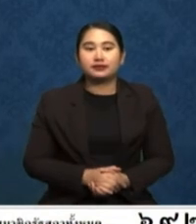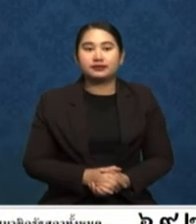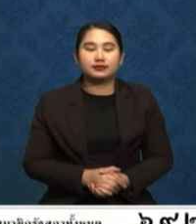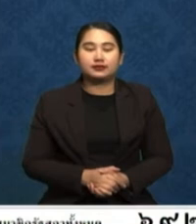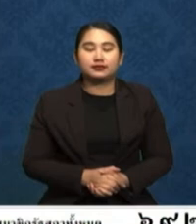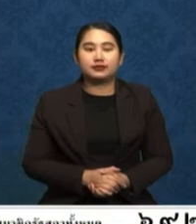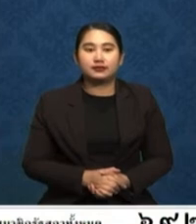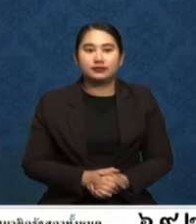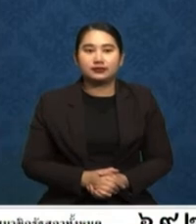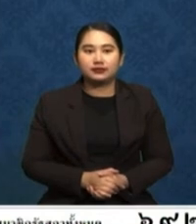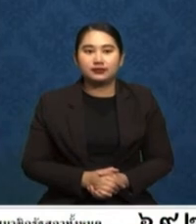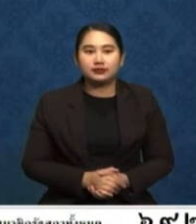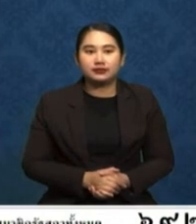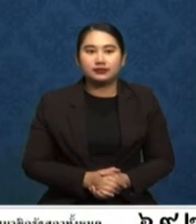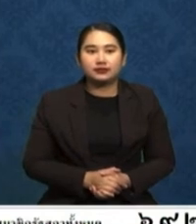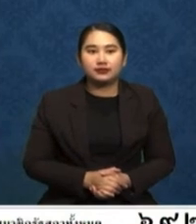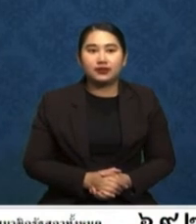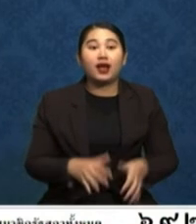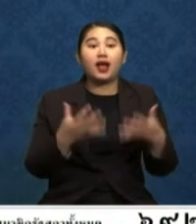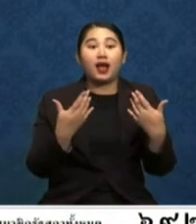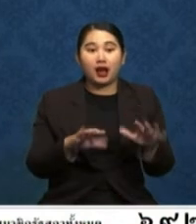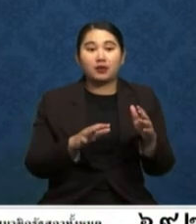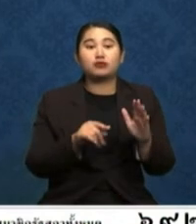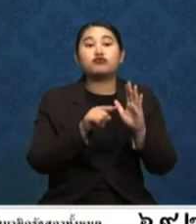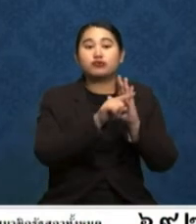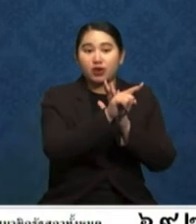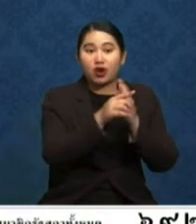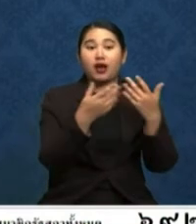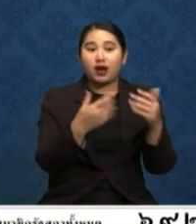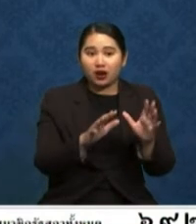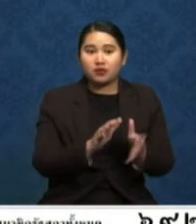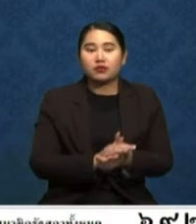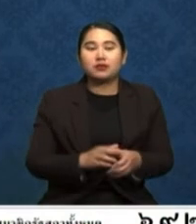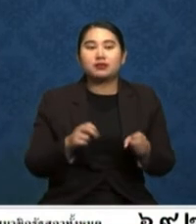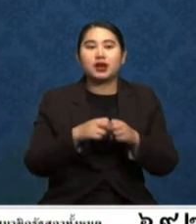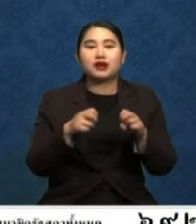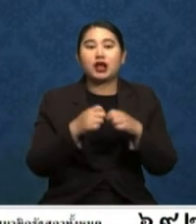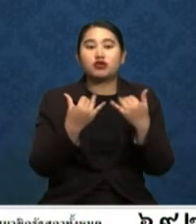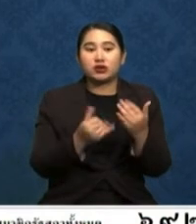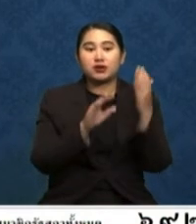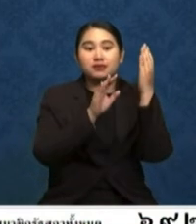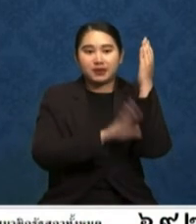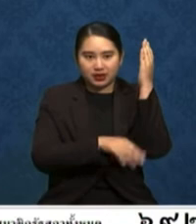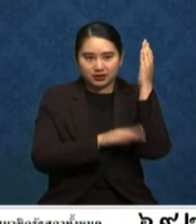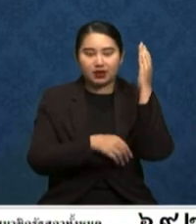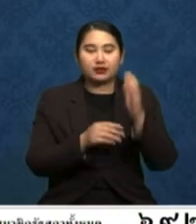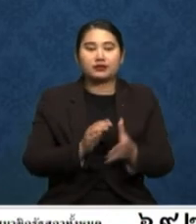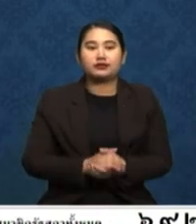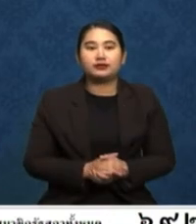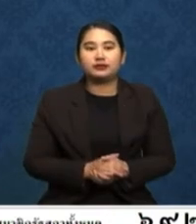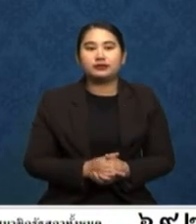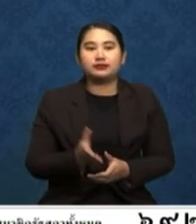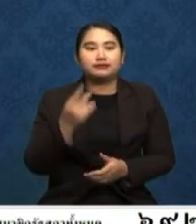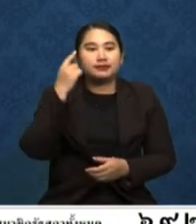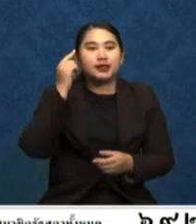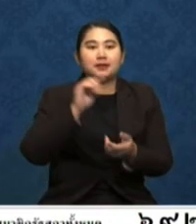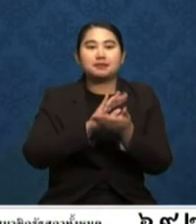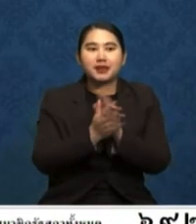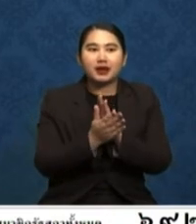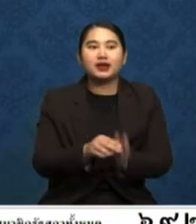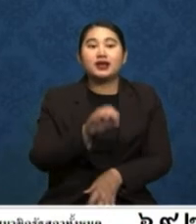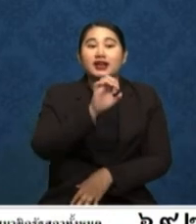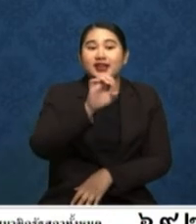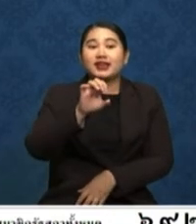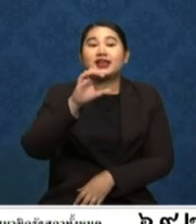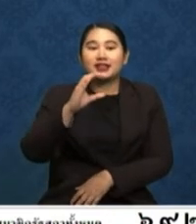เหตุการณ์นี้เคยเกิดขึ้นแล้วในภาคตะวันออกขณะนี้มันกำลังจะมาเกิดขึ้นในภาคใต้ท่านแค่เปลี่ยนจาก Eเป็น s